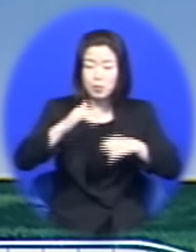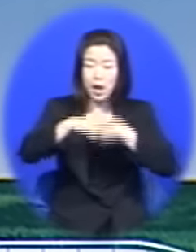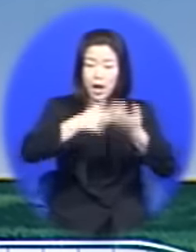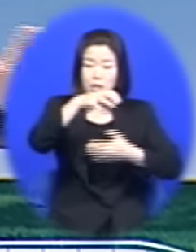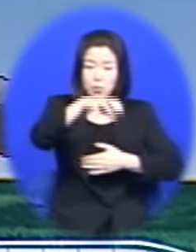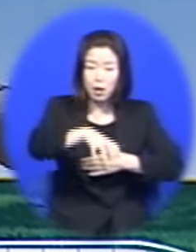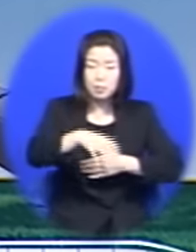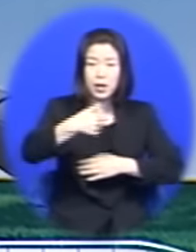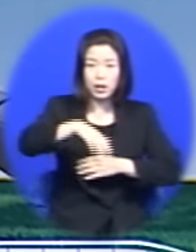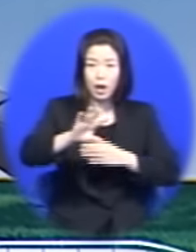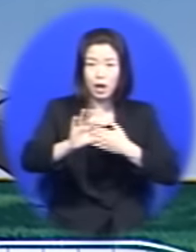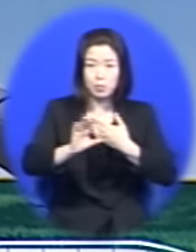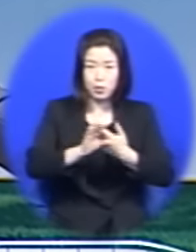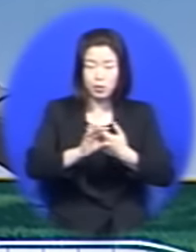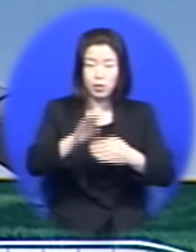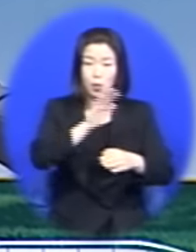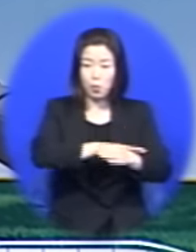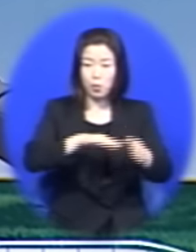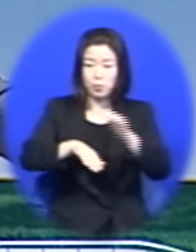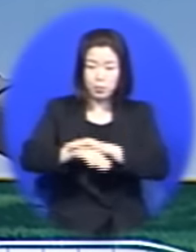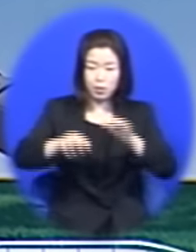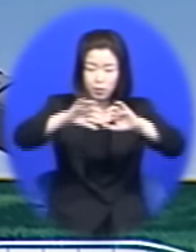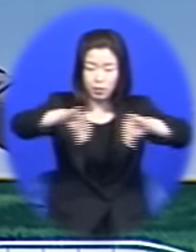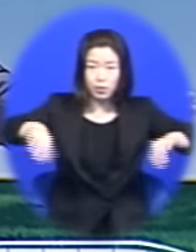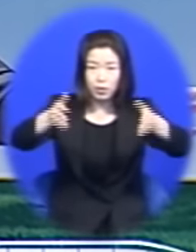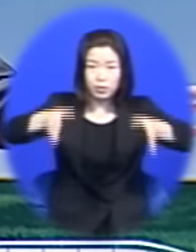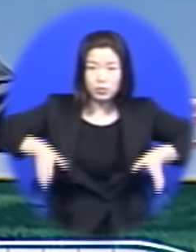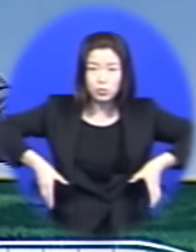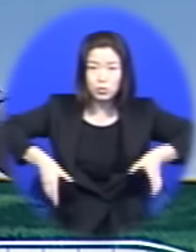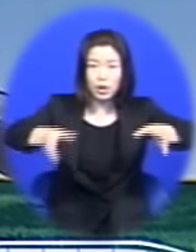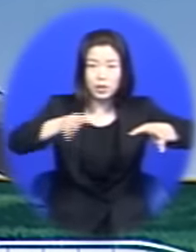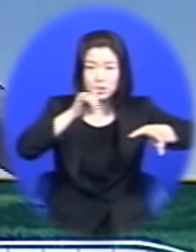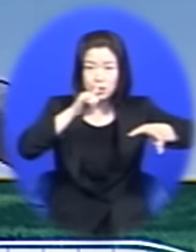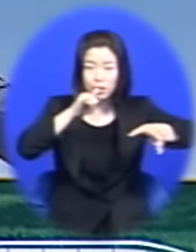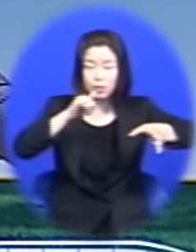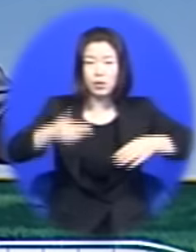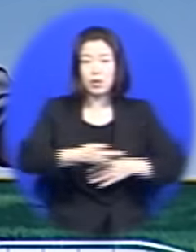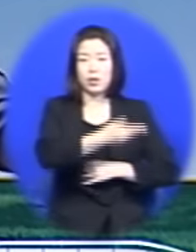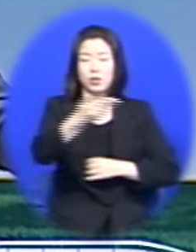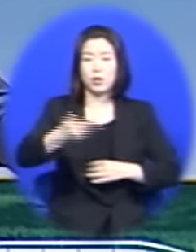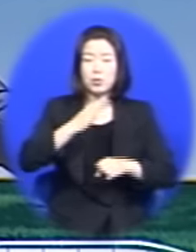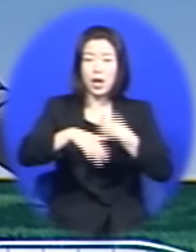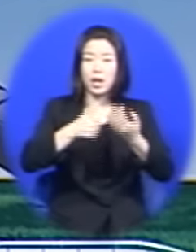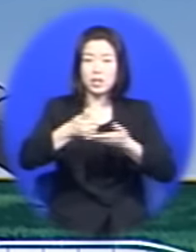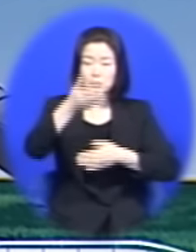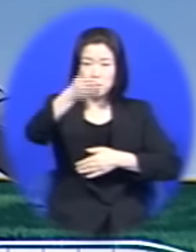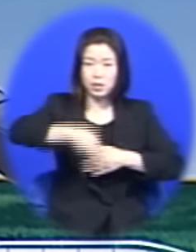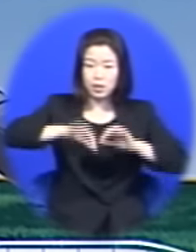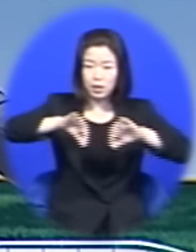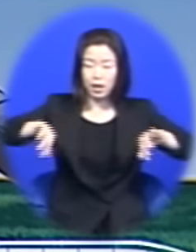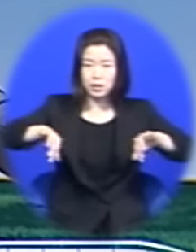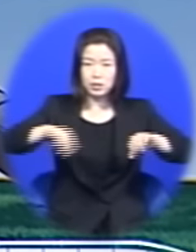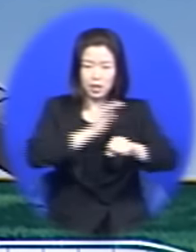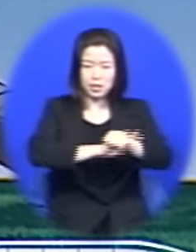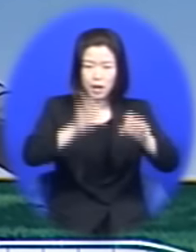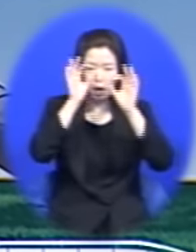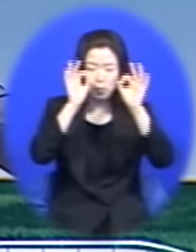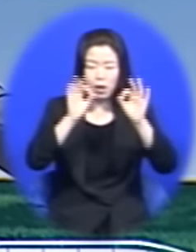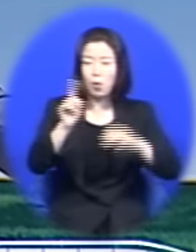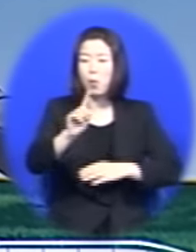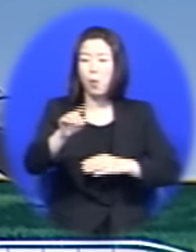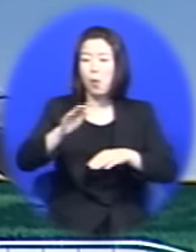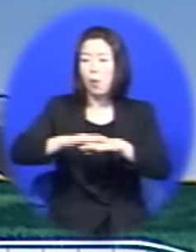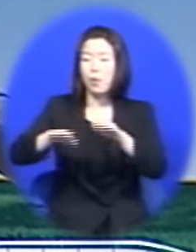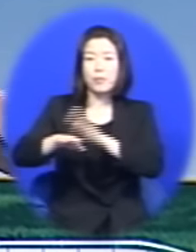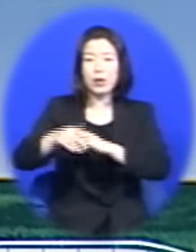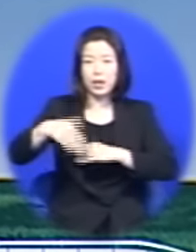하나님이 오른편 왼편으로 이렇게 가르신대요. 여러분 하나님이 가르실 때 잘 봐요. 어느 편으로